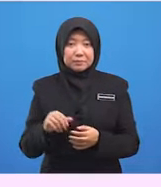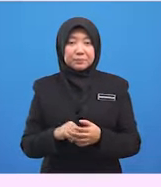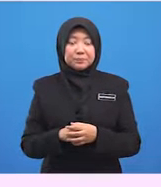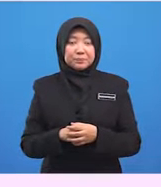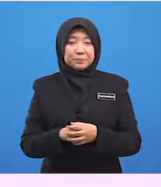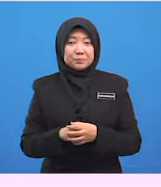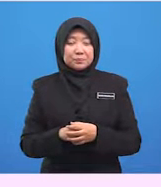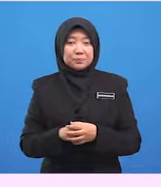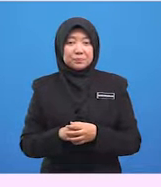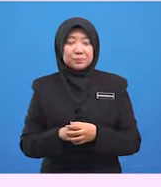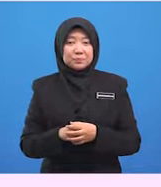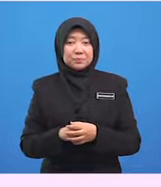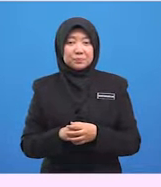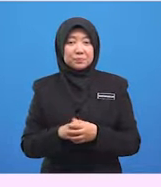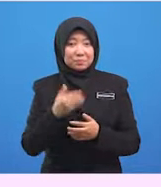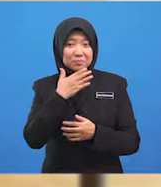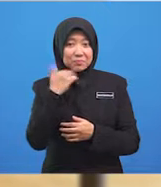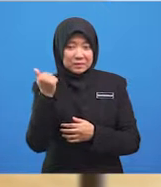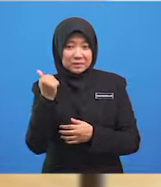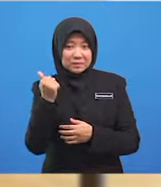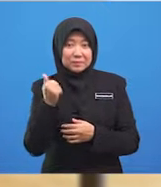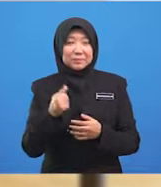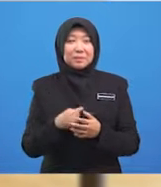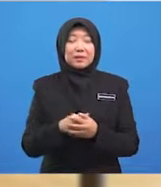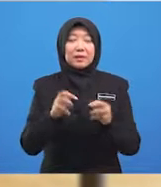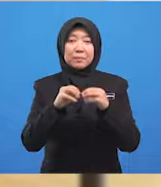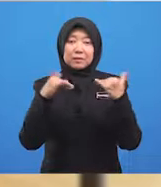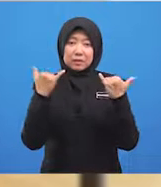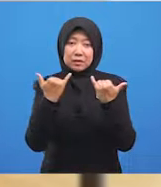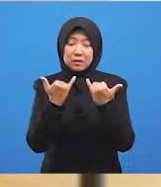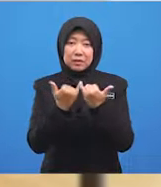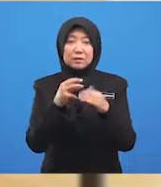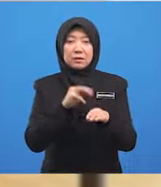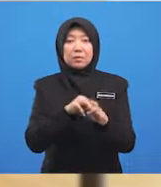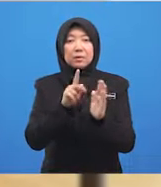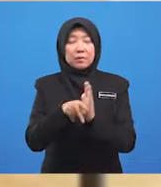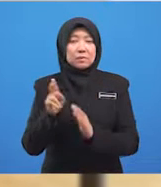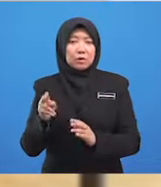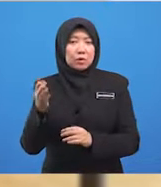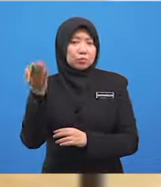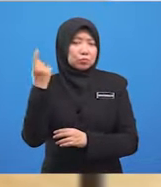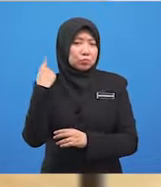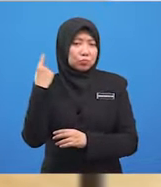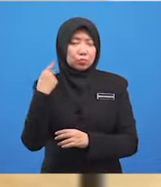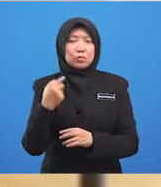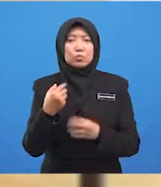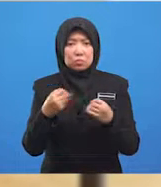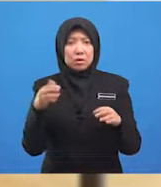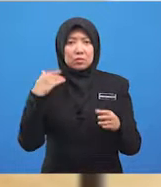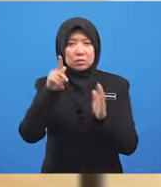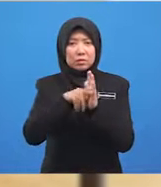Wah menarik bukan masyarakat zaman prasejarah di negara kita dahulu pun ada